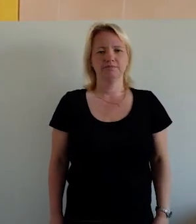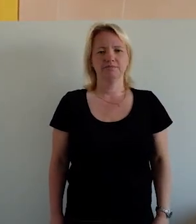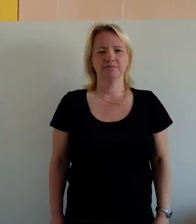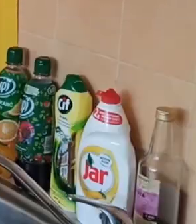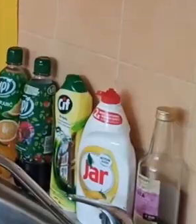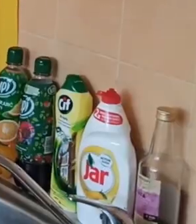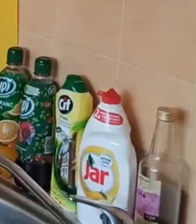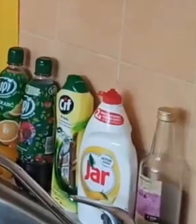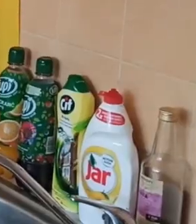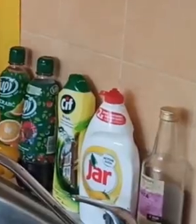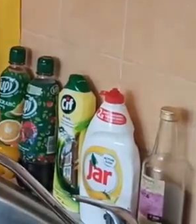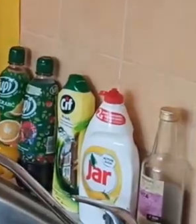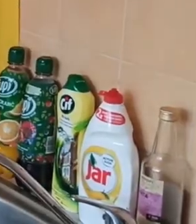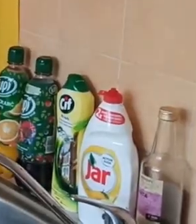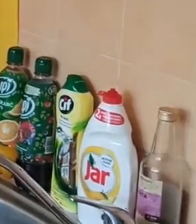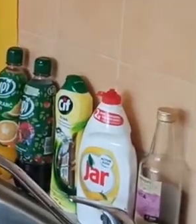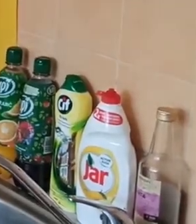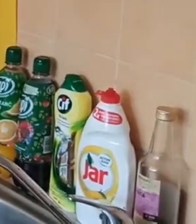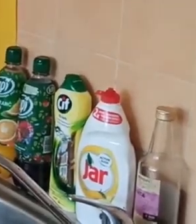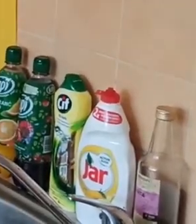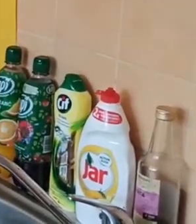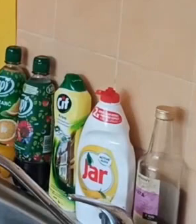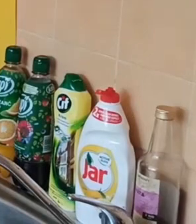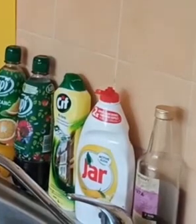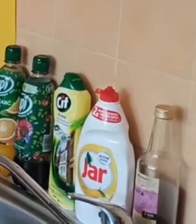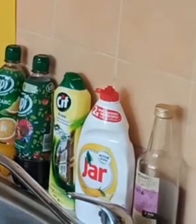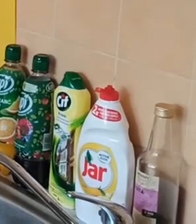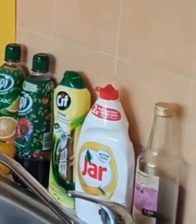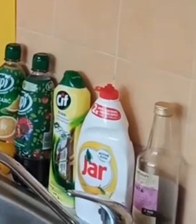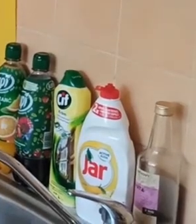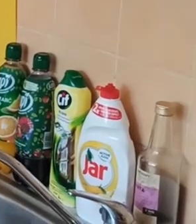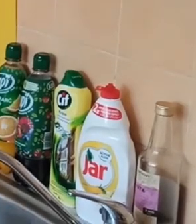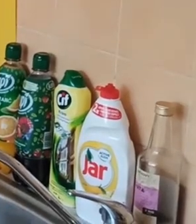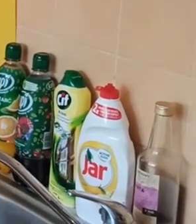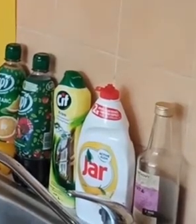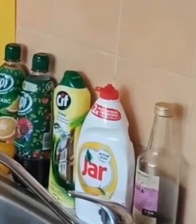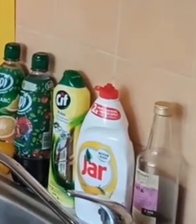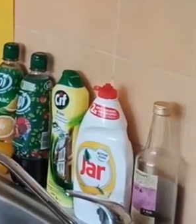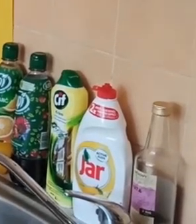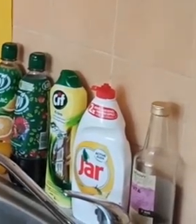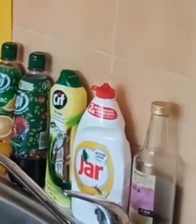počkej. Tak, můžem. První. 3, 2, 1, akce.